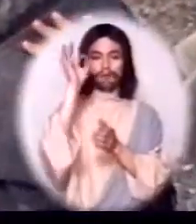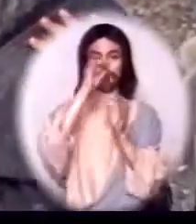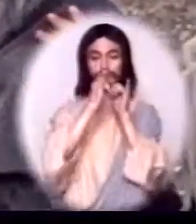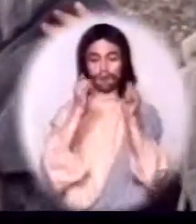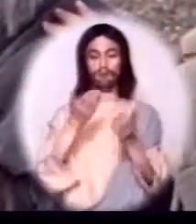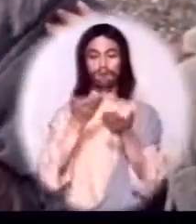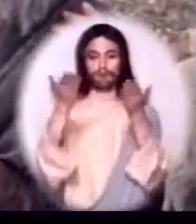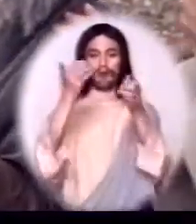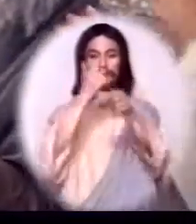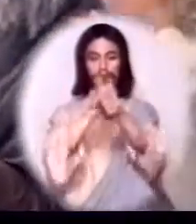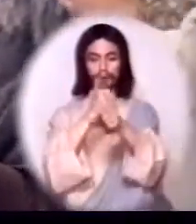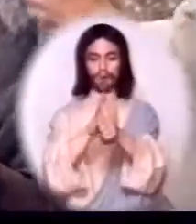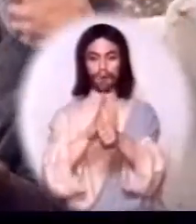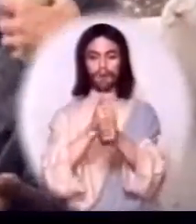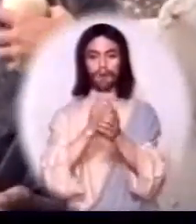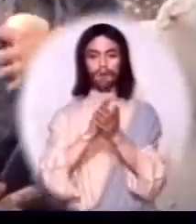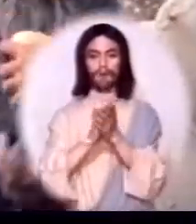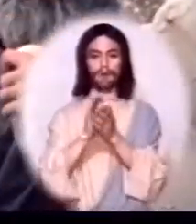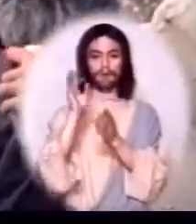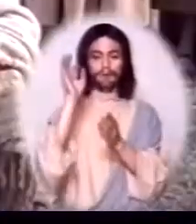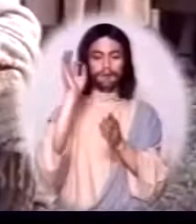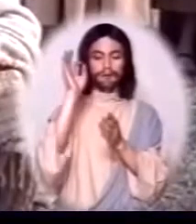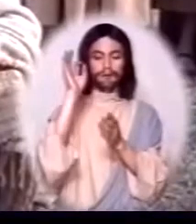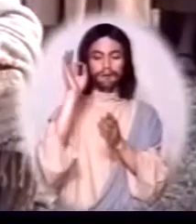구하는 자에게는 주며